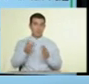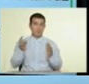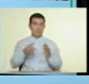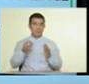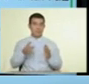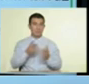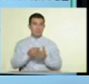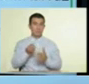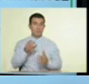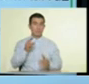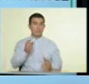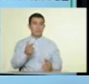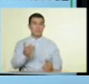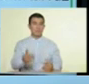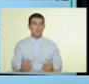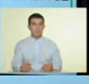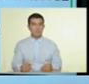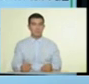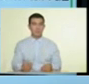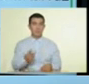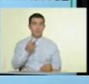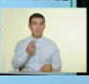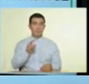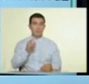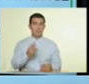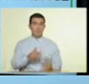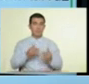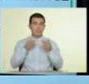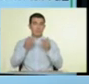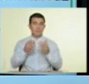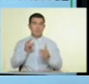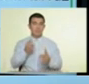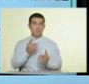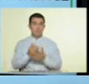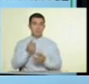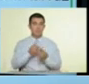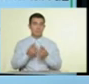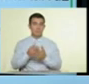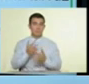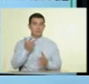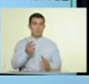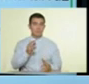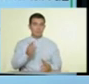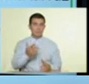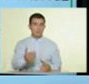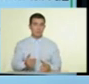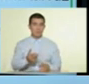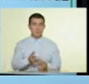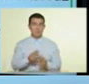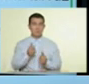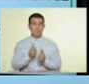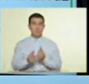necha kilogramni ifodalaydi? 2 kilogramdan keyingi birligimiz bu 3 kilogram. Chunki har